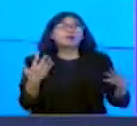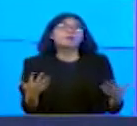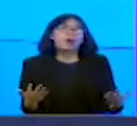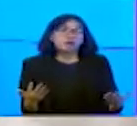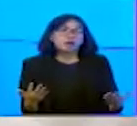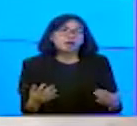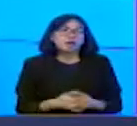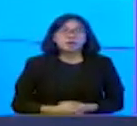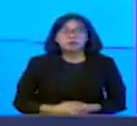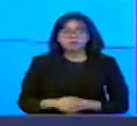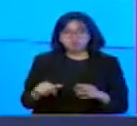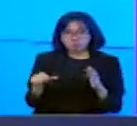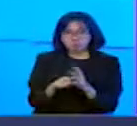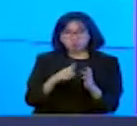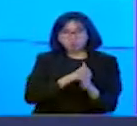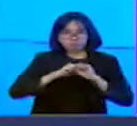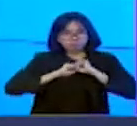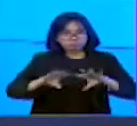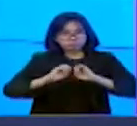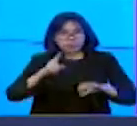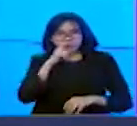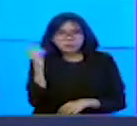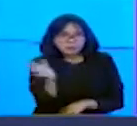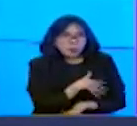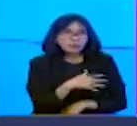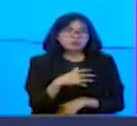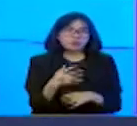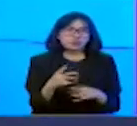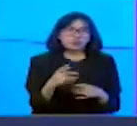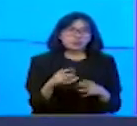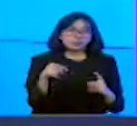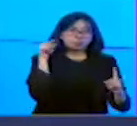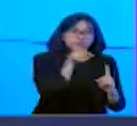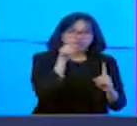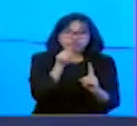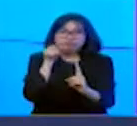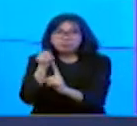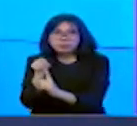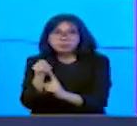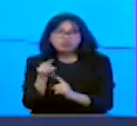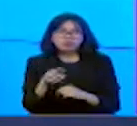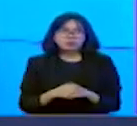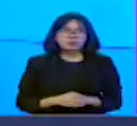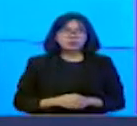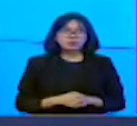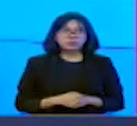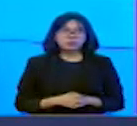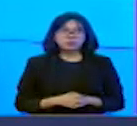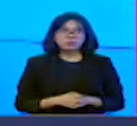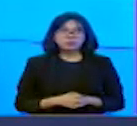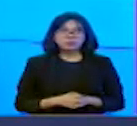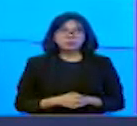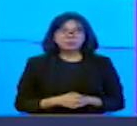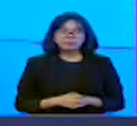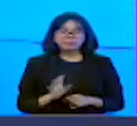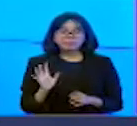Harus cepat. Kita ini kan sekarang harus cepat, kan begitu. Kan nggak mungkin juga, ya kan? Nah, jadi